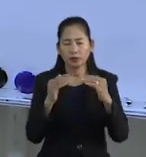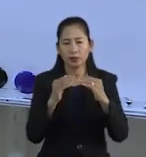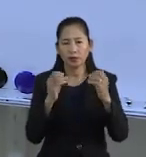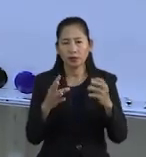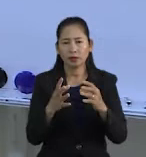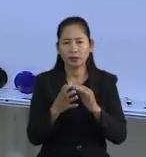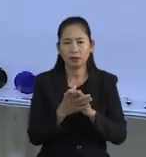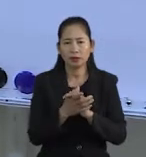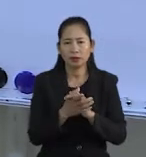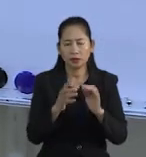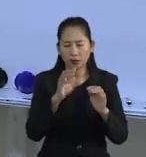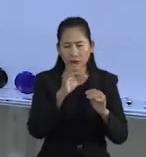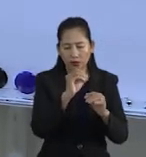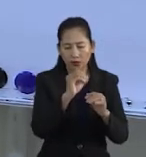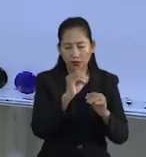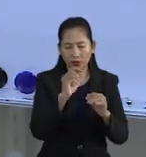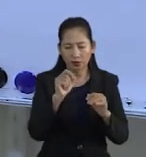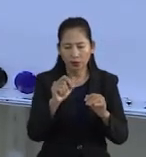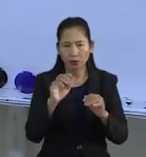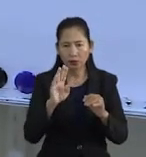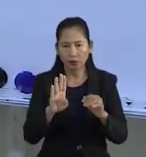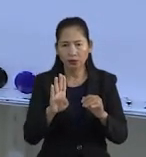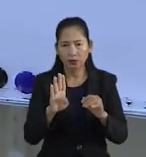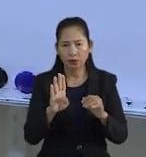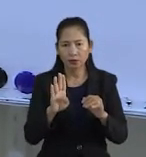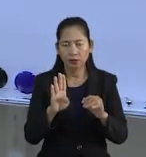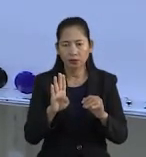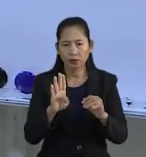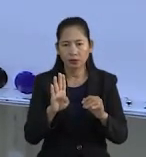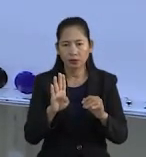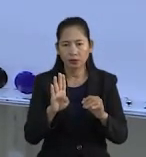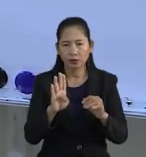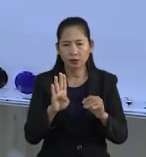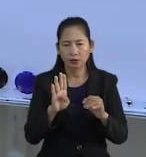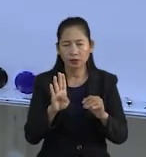ní cứ sốn cho